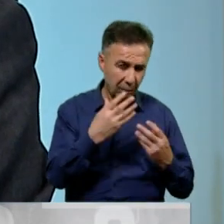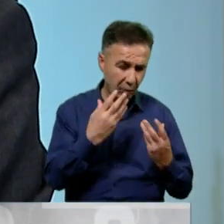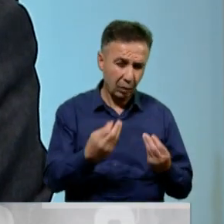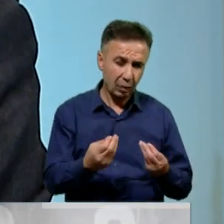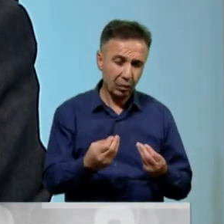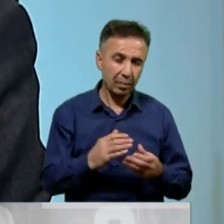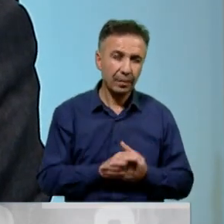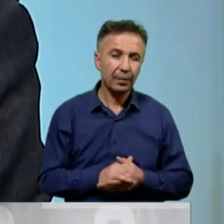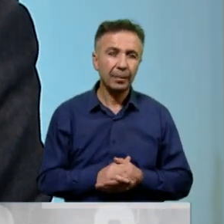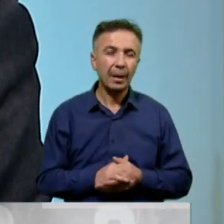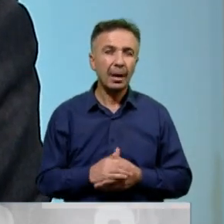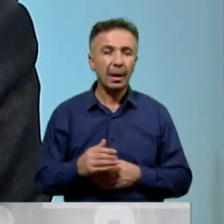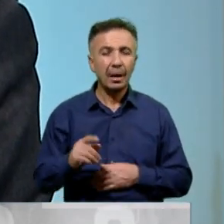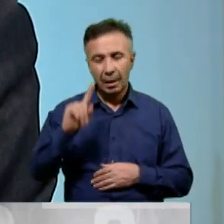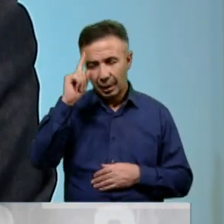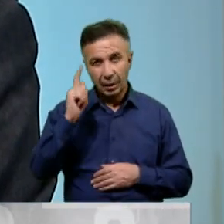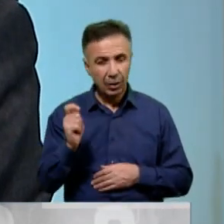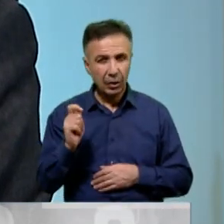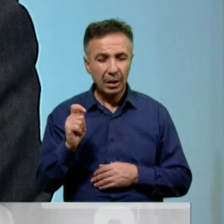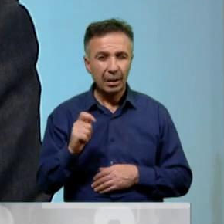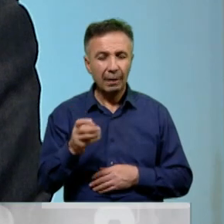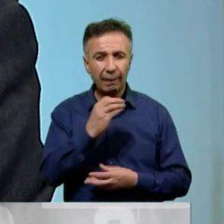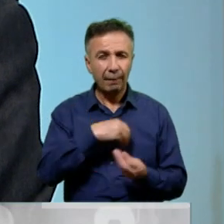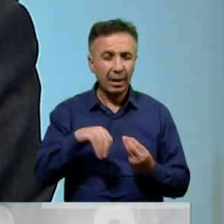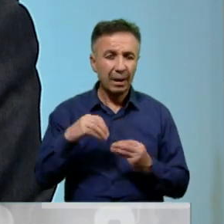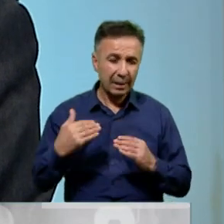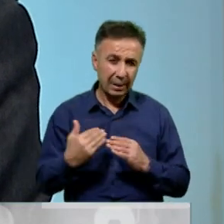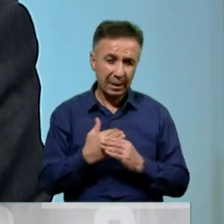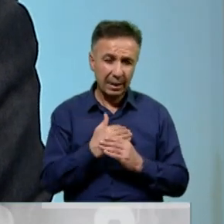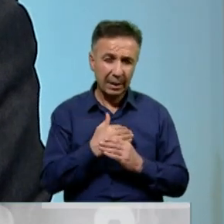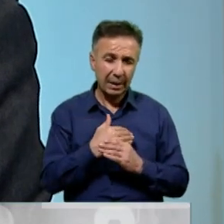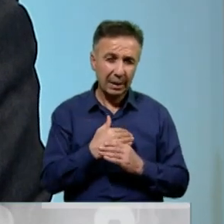Tek şartımız ne? Faizli